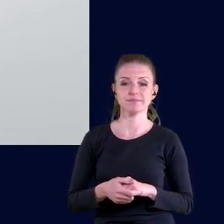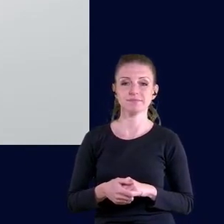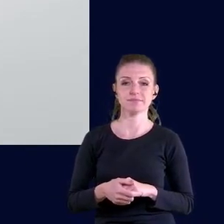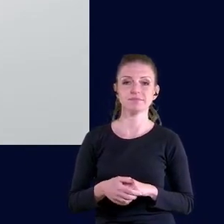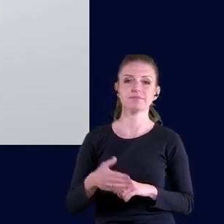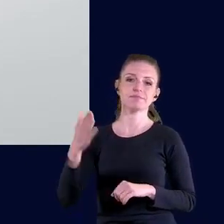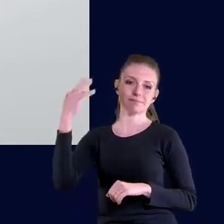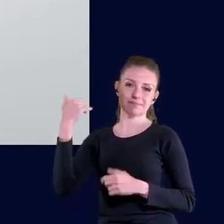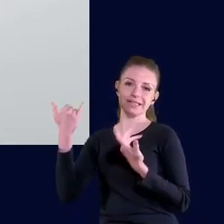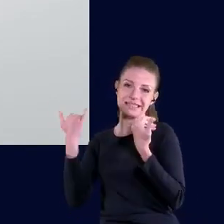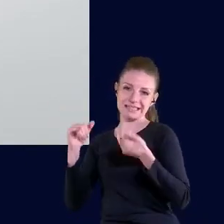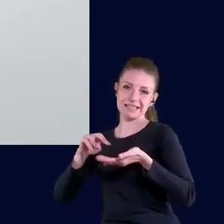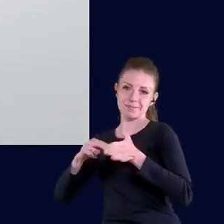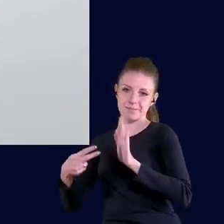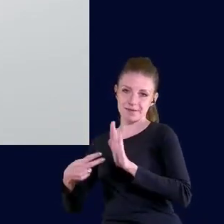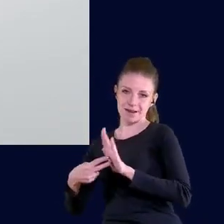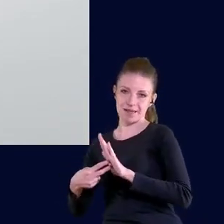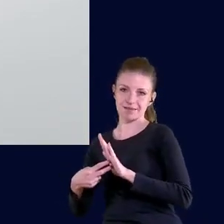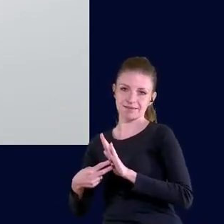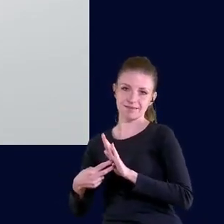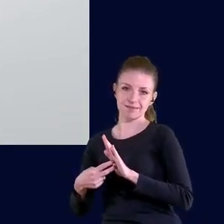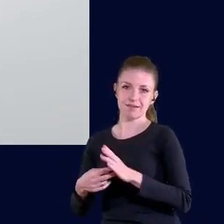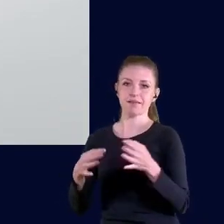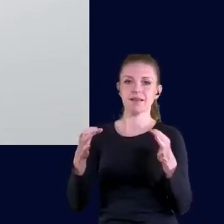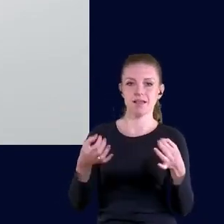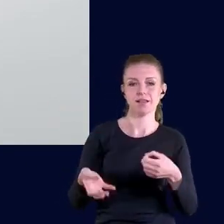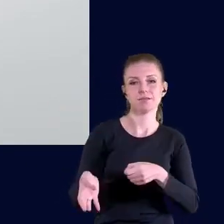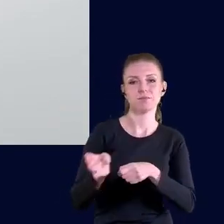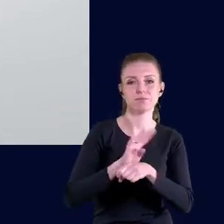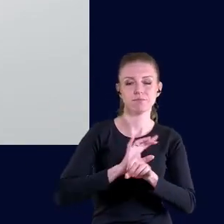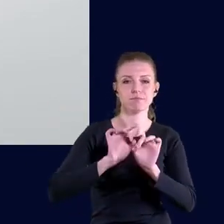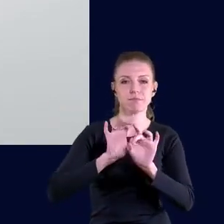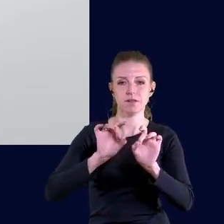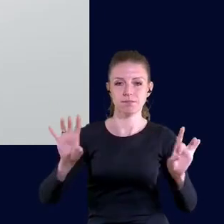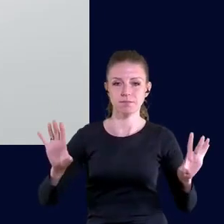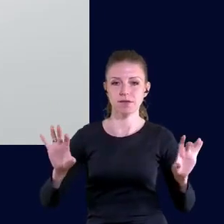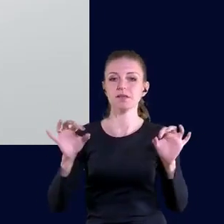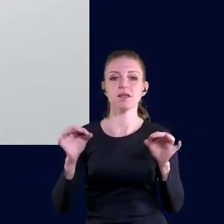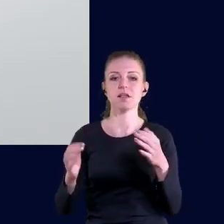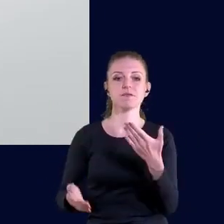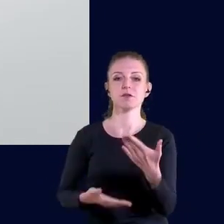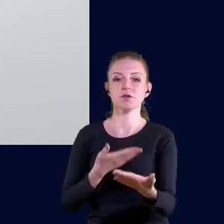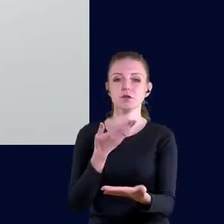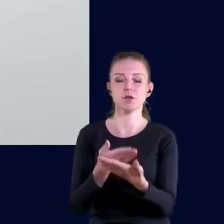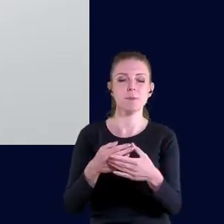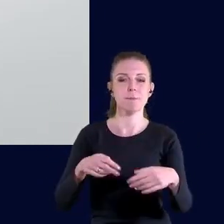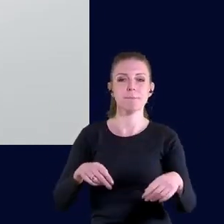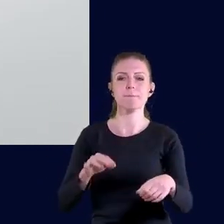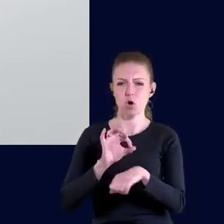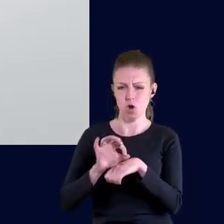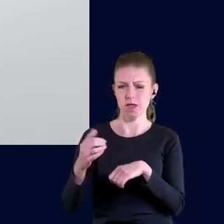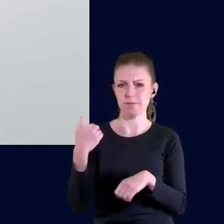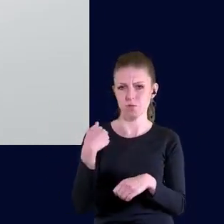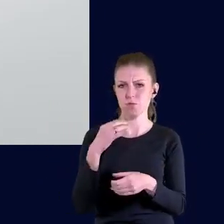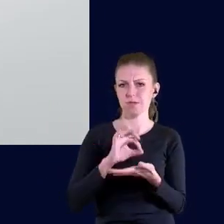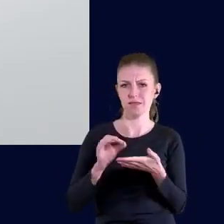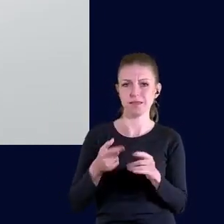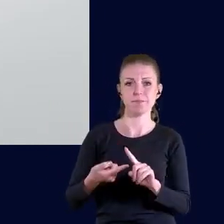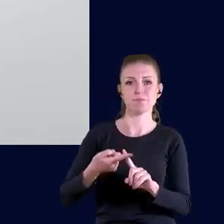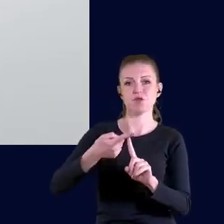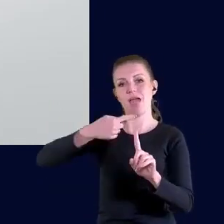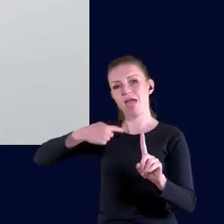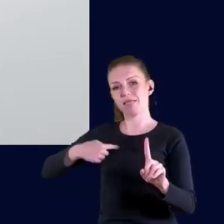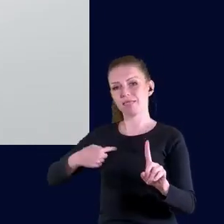miała wyglądać względu na pandemie wniosek ten projekt był pisany jeszcze